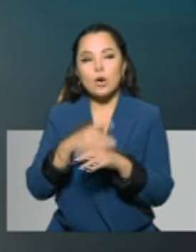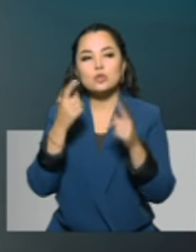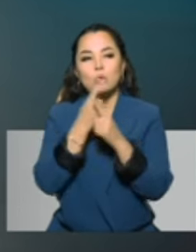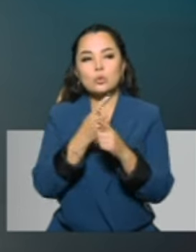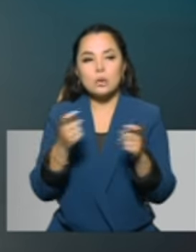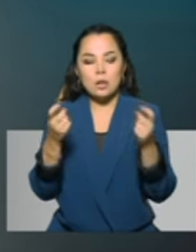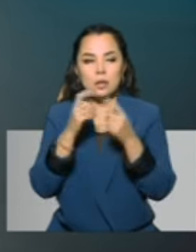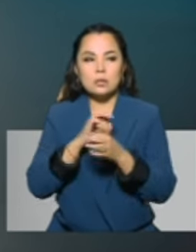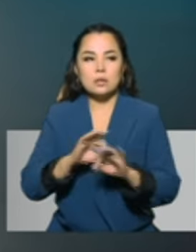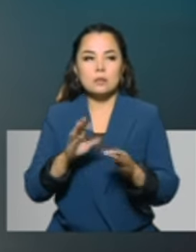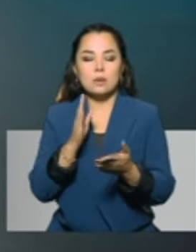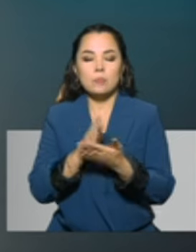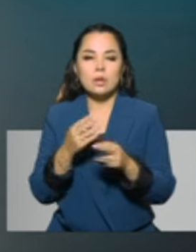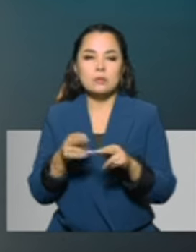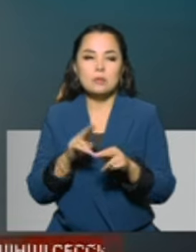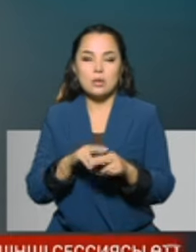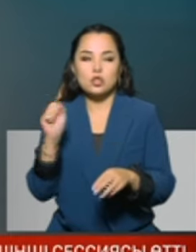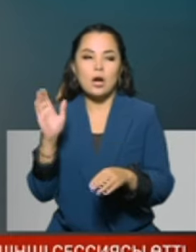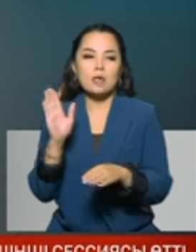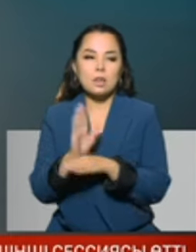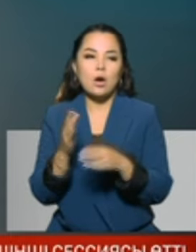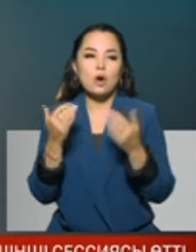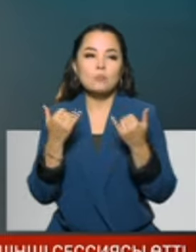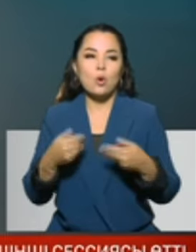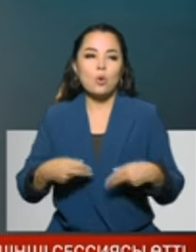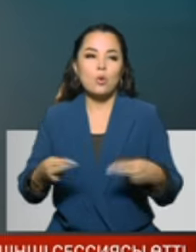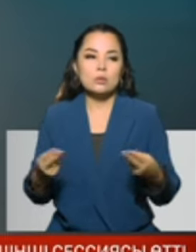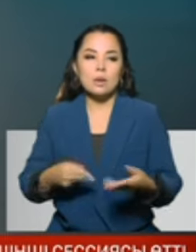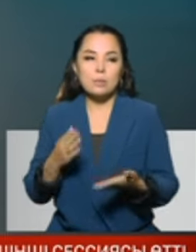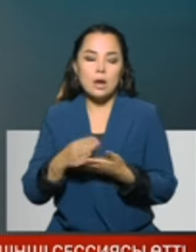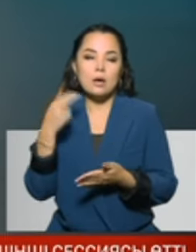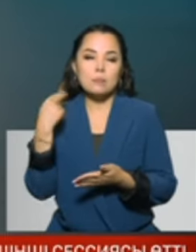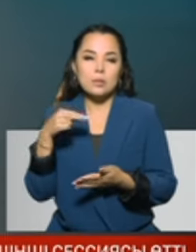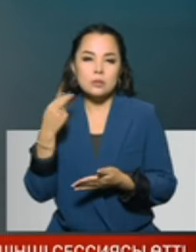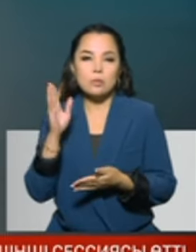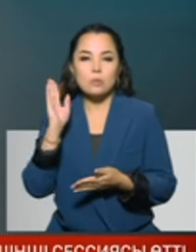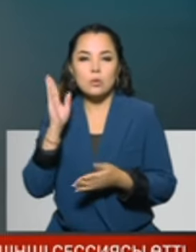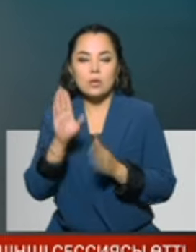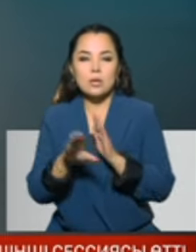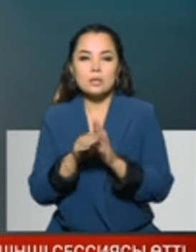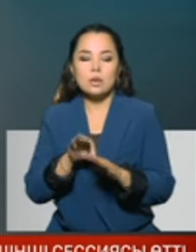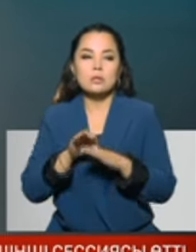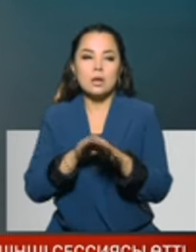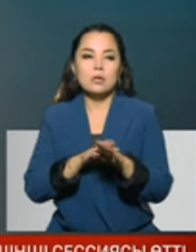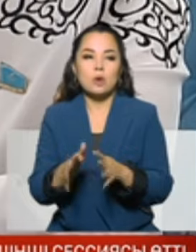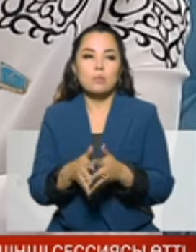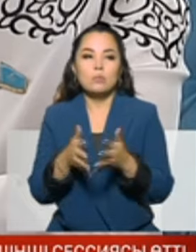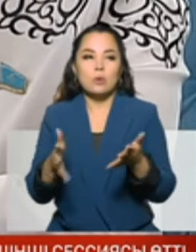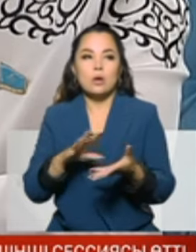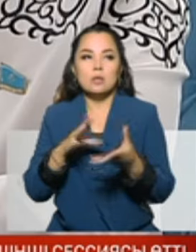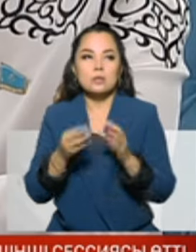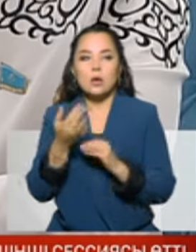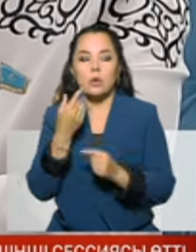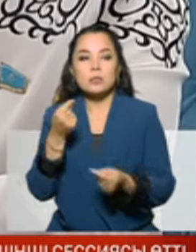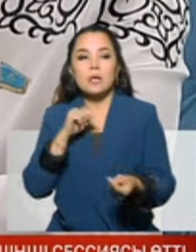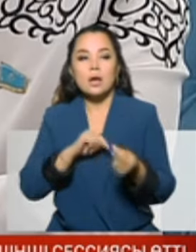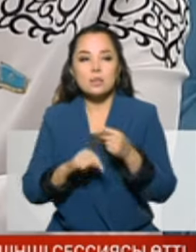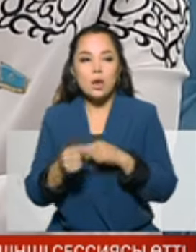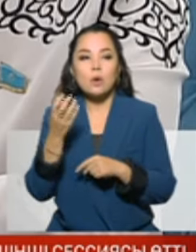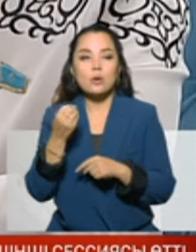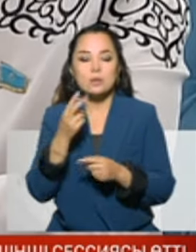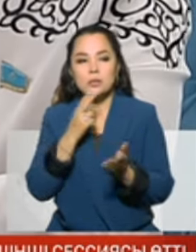жолдауында мәлімдеді. Тиісті жарлыққа бүгін қол қойылады. Президент алдағы референдум кең ауқымды жалпылтық диалогтың тағы